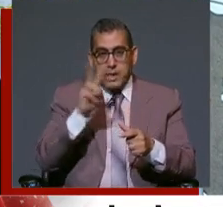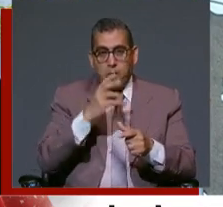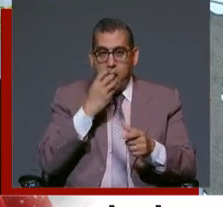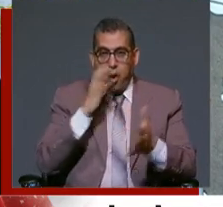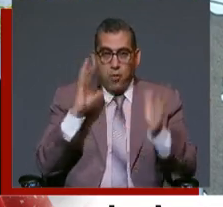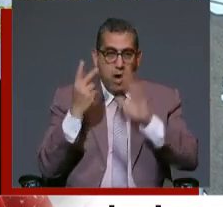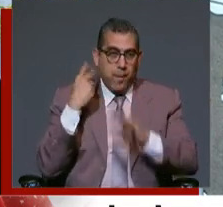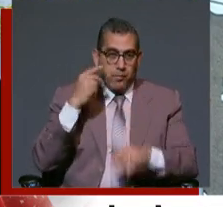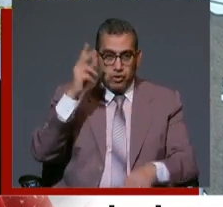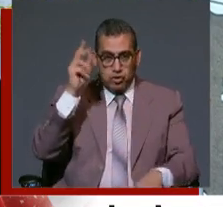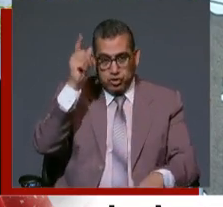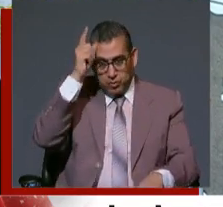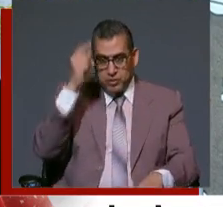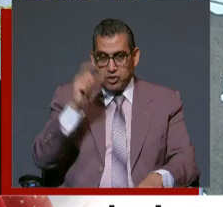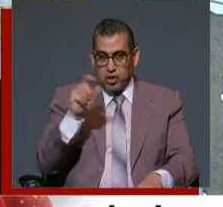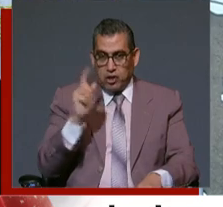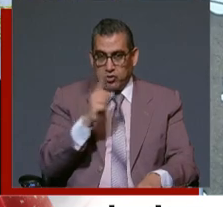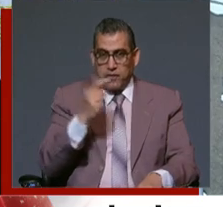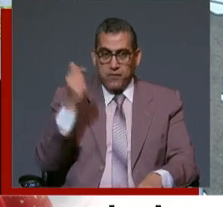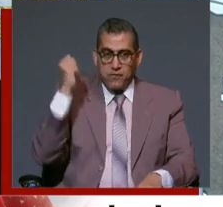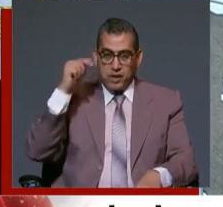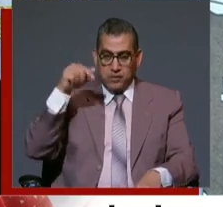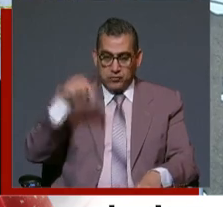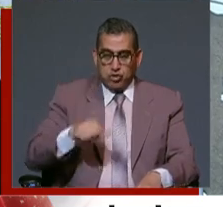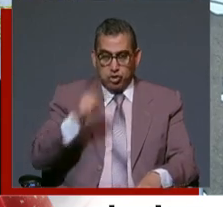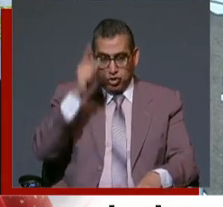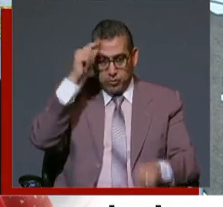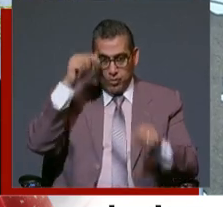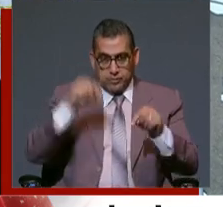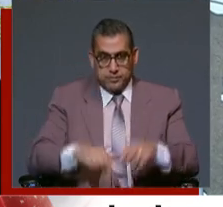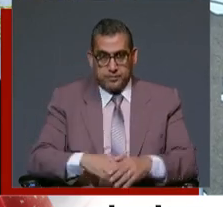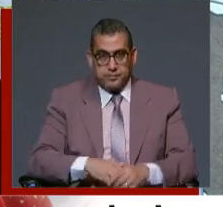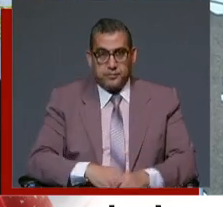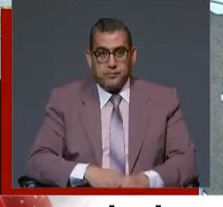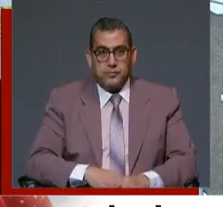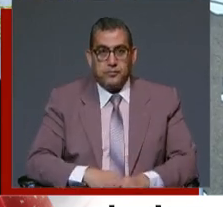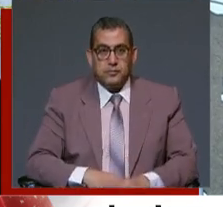الأخيرة والتي عقدت هنا في شرم الشيخ.